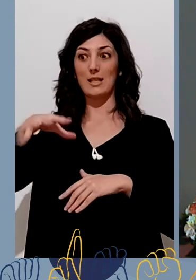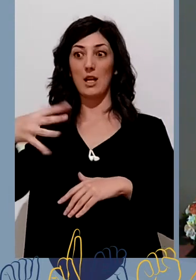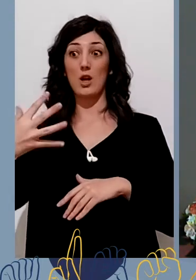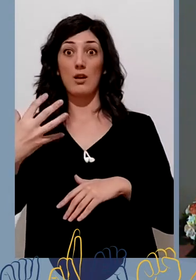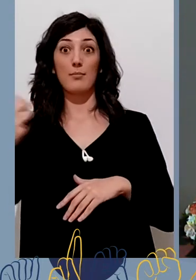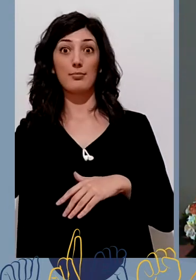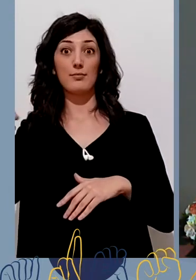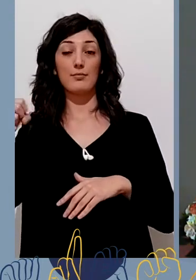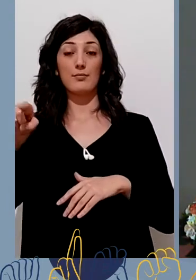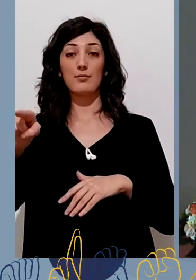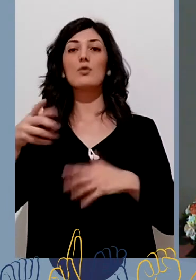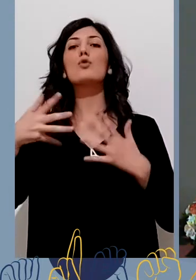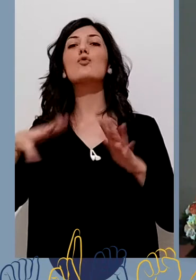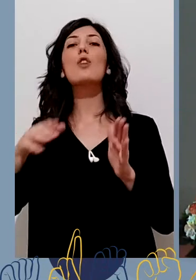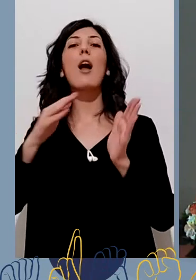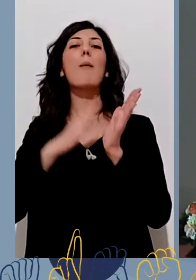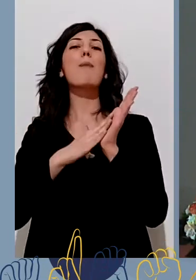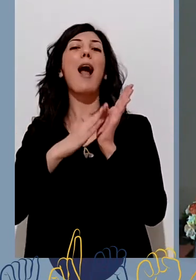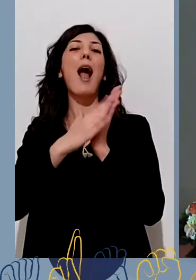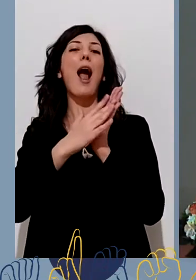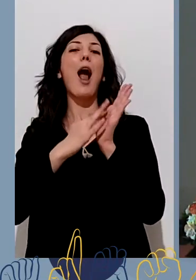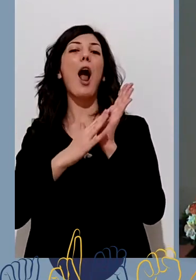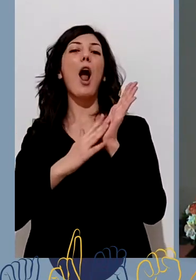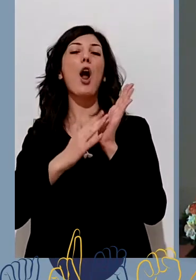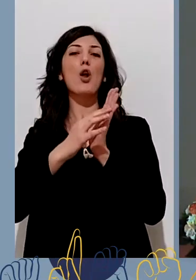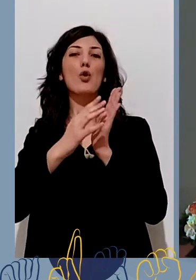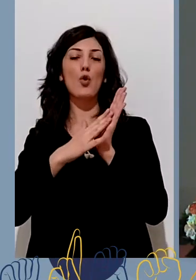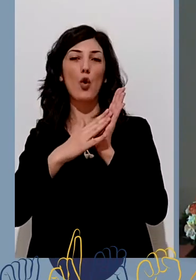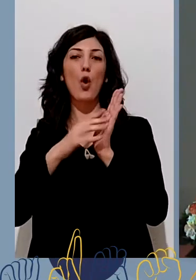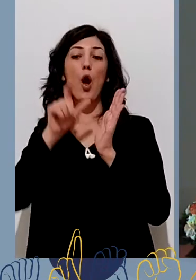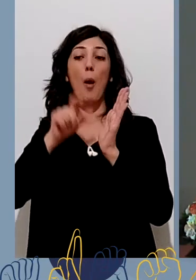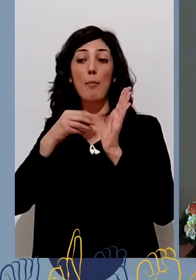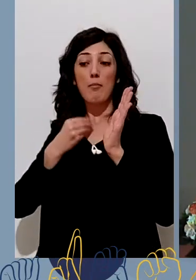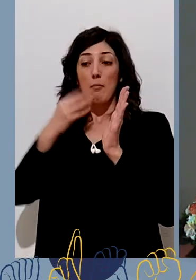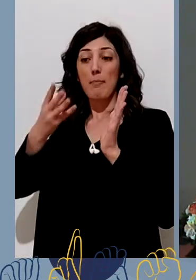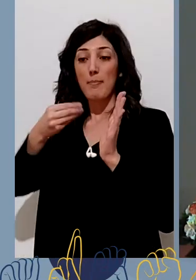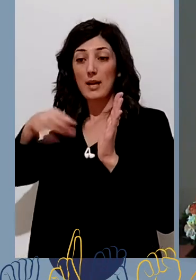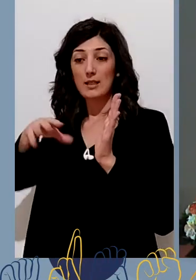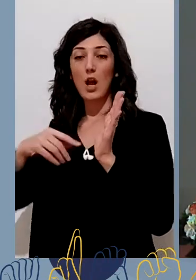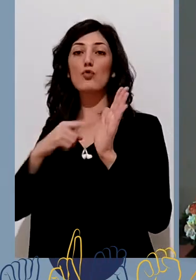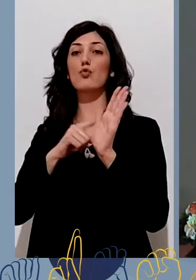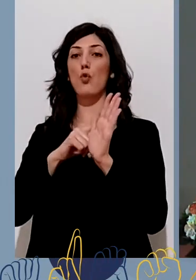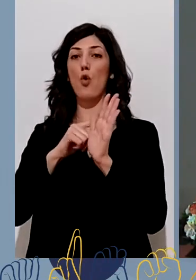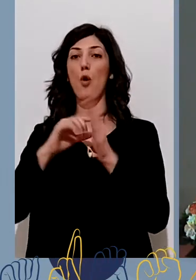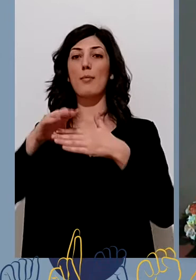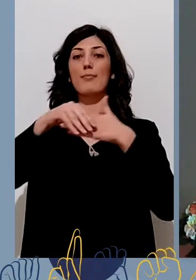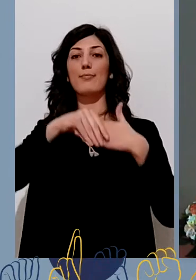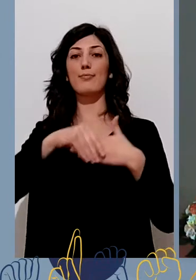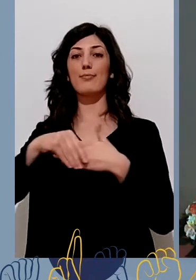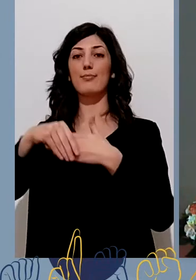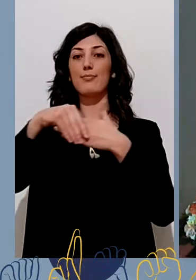mette le mani sotto, la persona che dà il messaggio mette le mani sopra, e questo